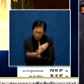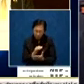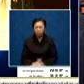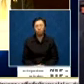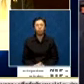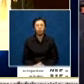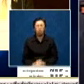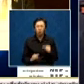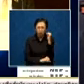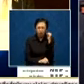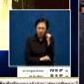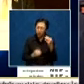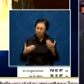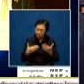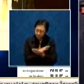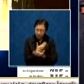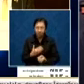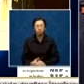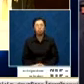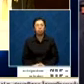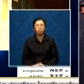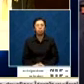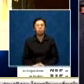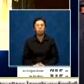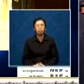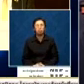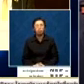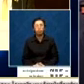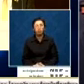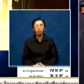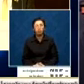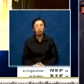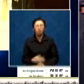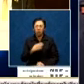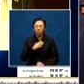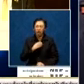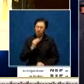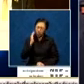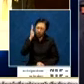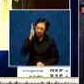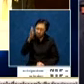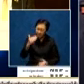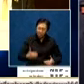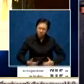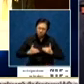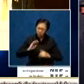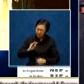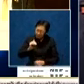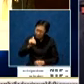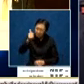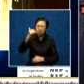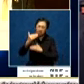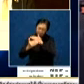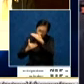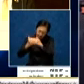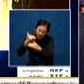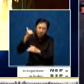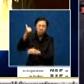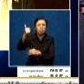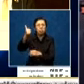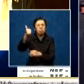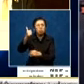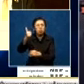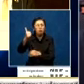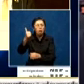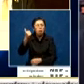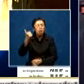ราจะเห็นได้เลยว่าตำรวจเนี่ยมันจะขวางคลองต่อให้คุณมีรัฐบาลใหม ่ มันก็จะไม่รับคำสั่ง ครับ